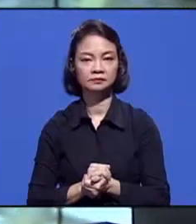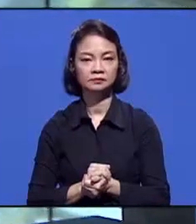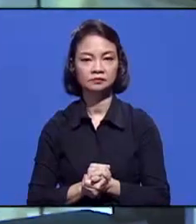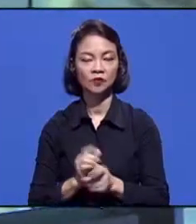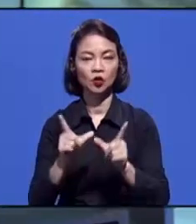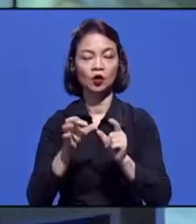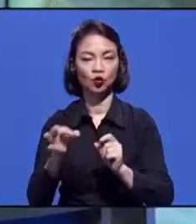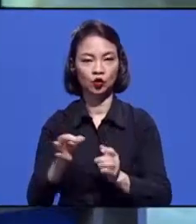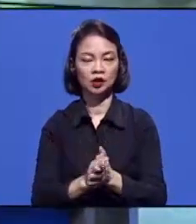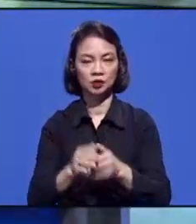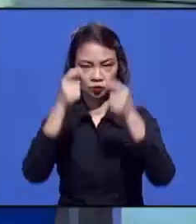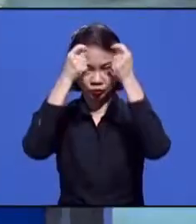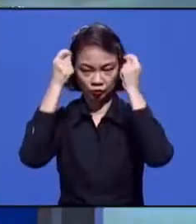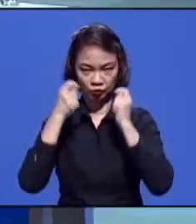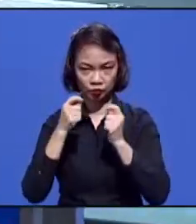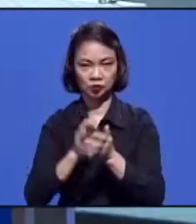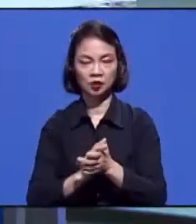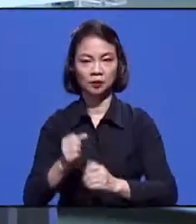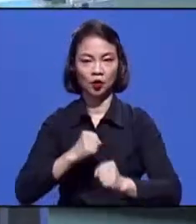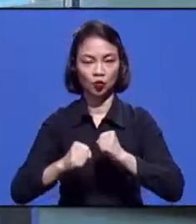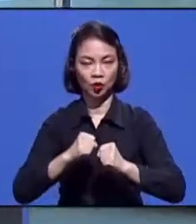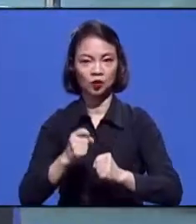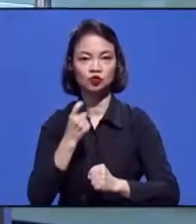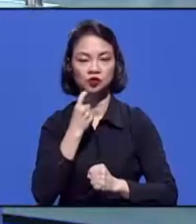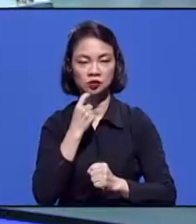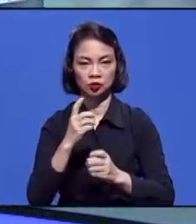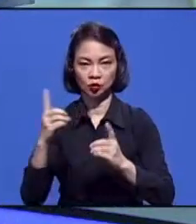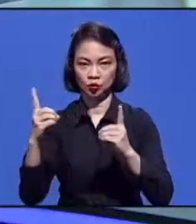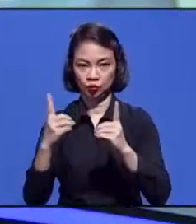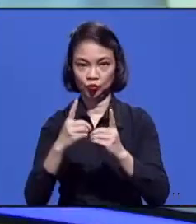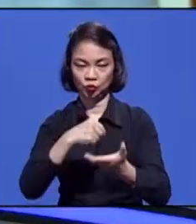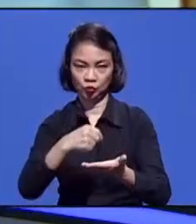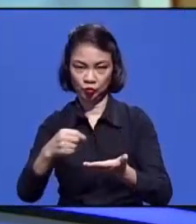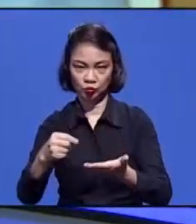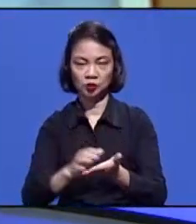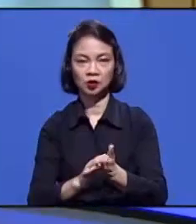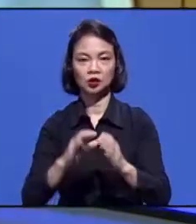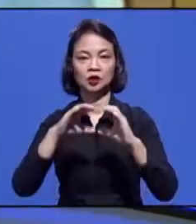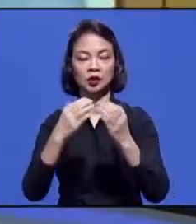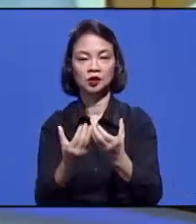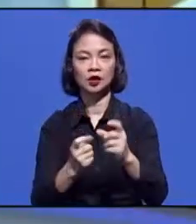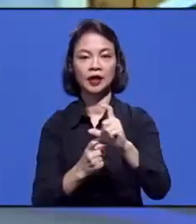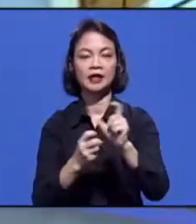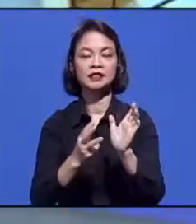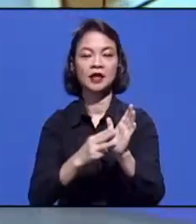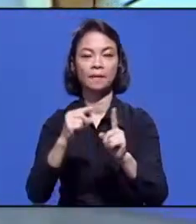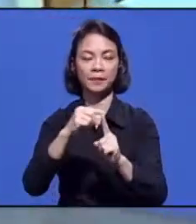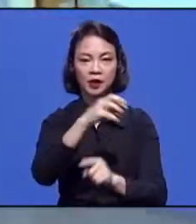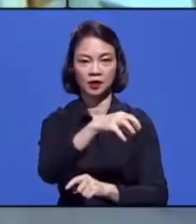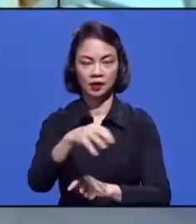Wali Kota Surabaya Tri Risma hari ini melakukan uji coba sekolah tatap muka sejumlah SMP di Surabaya, Jawa Timur.